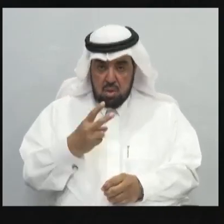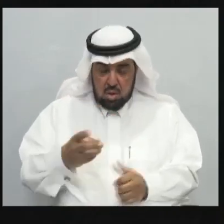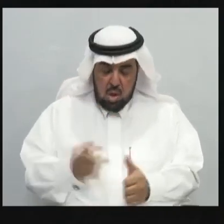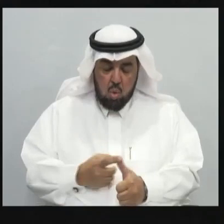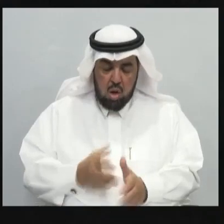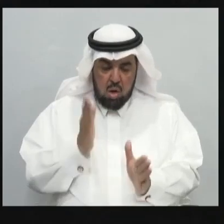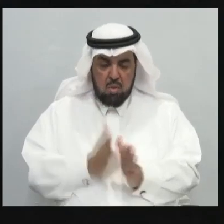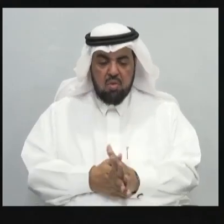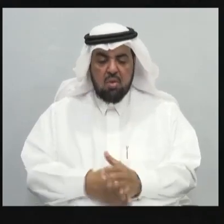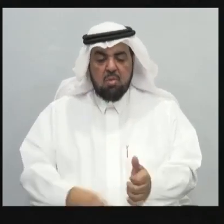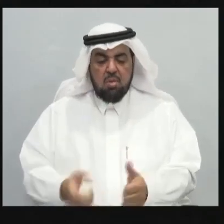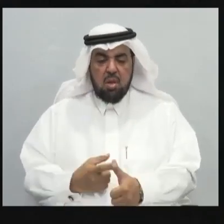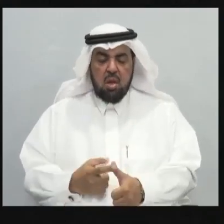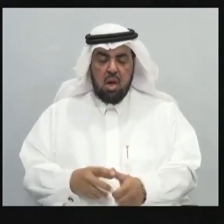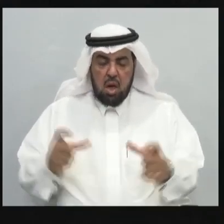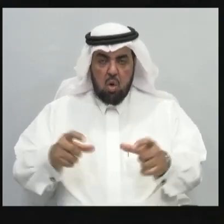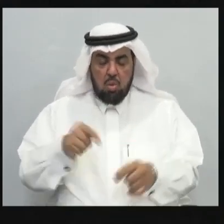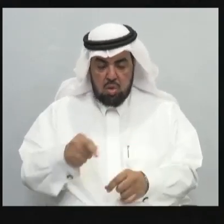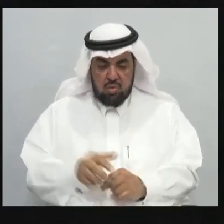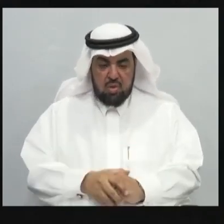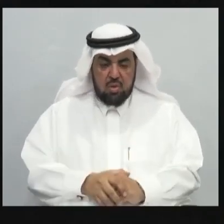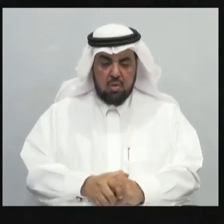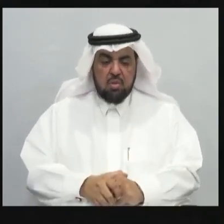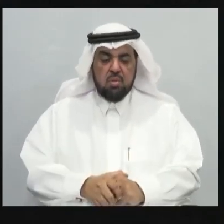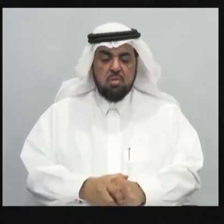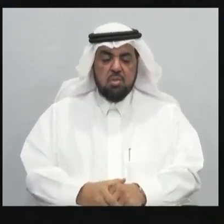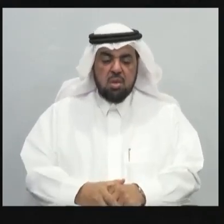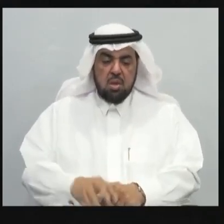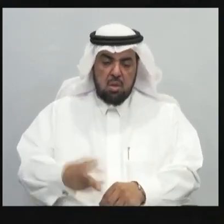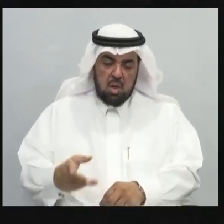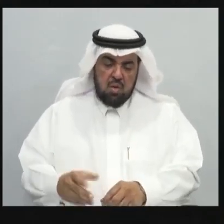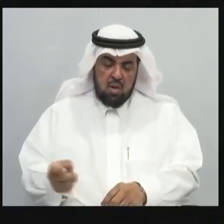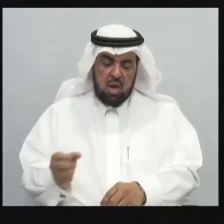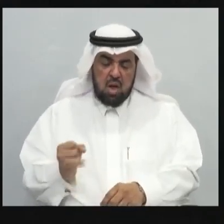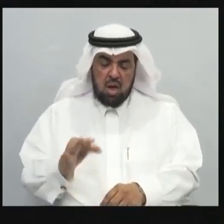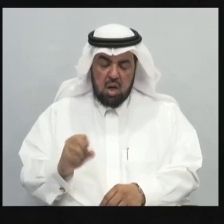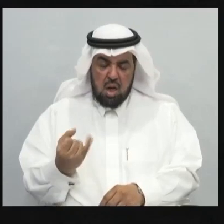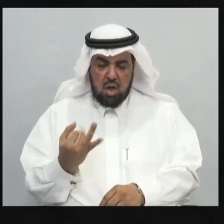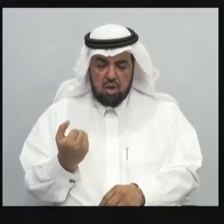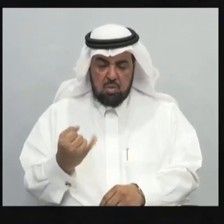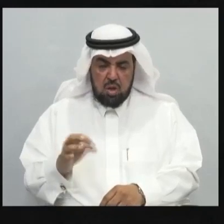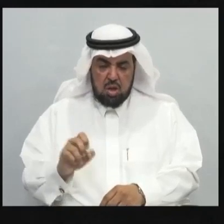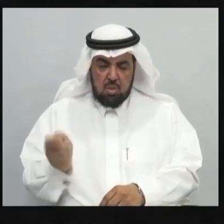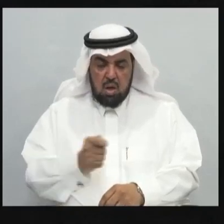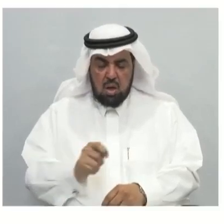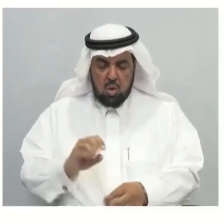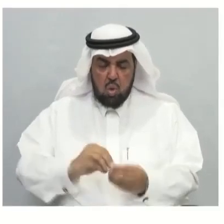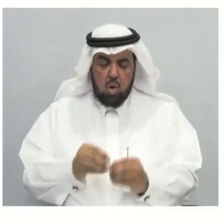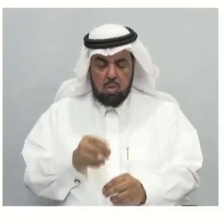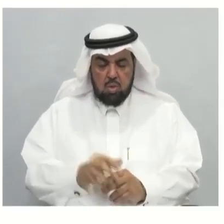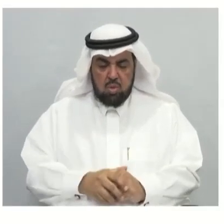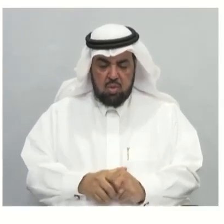للمستند بناء على العناوين الموجوده فيه وذلك باختلاف حجم الخط واختلاف اللون